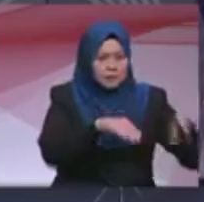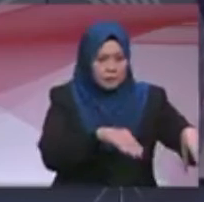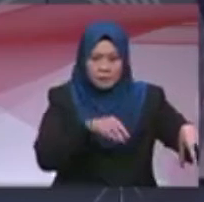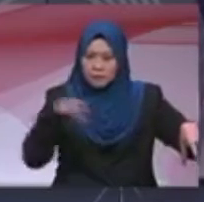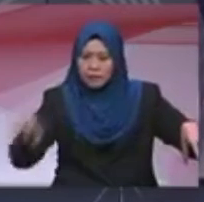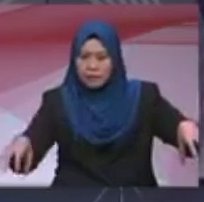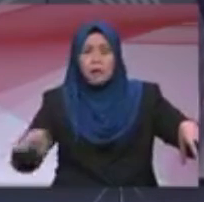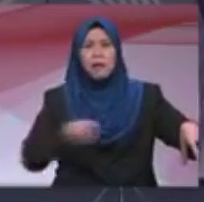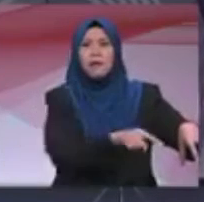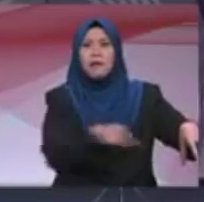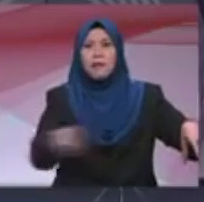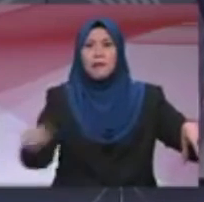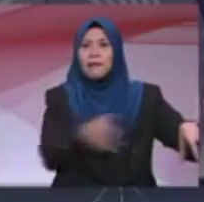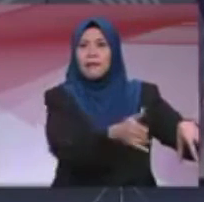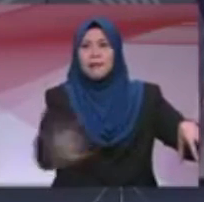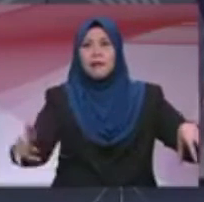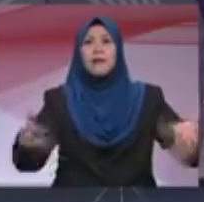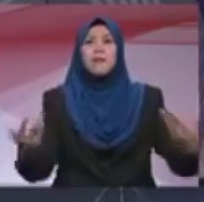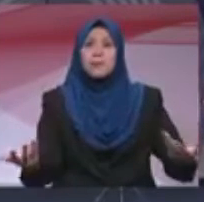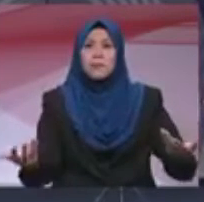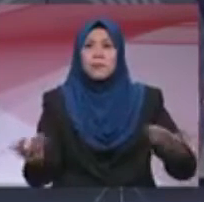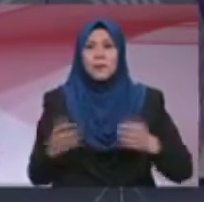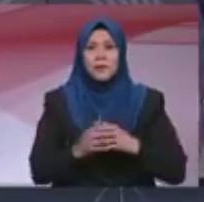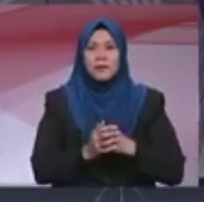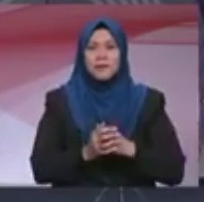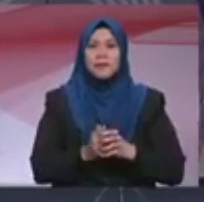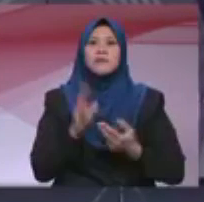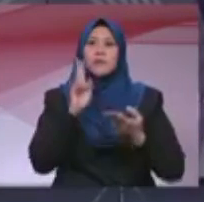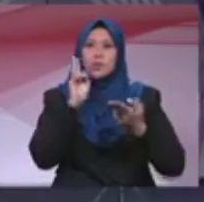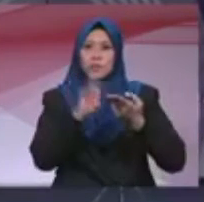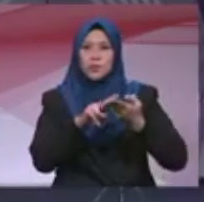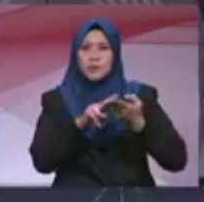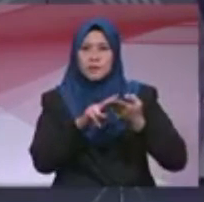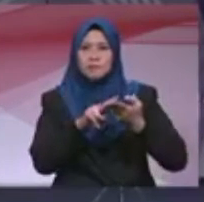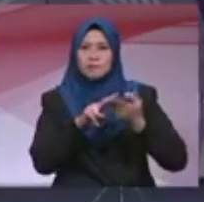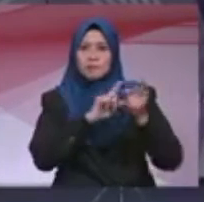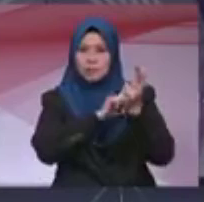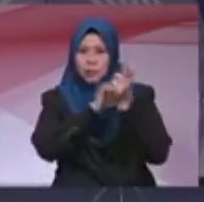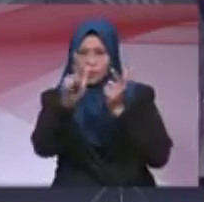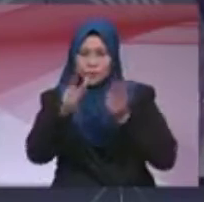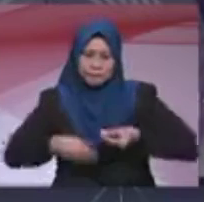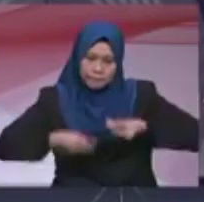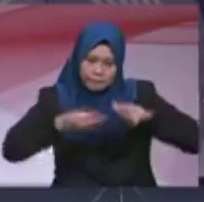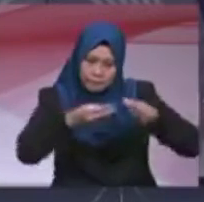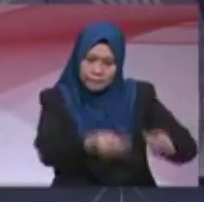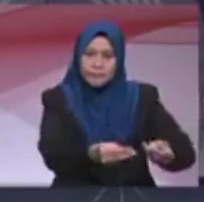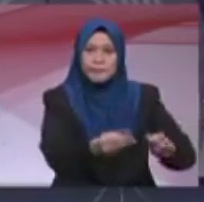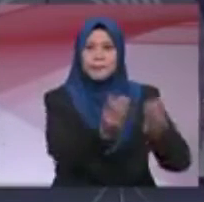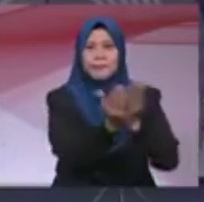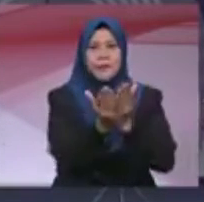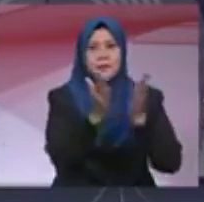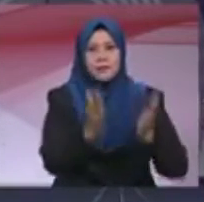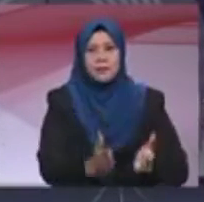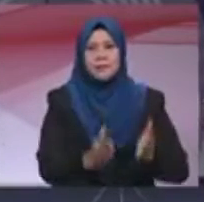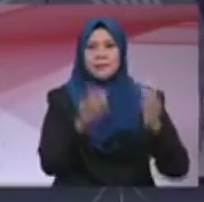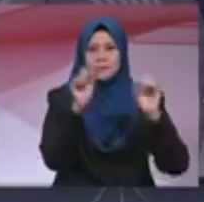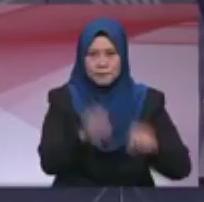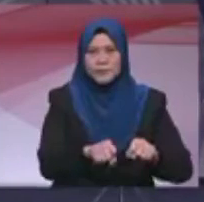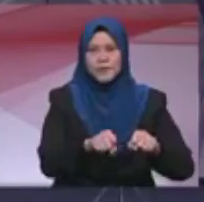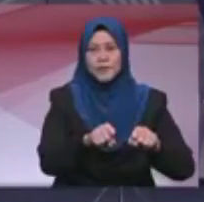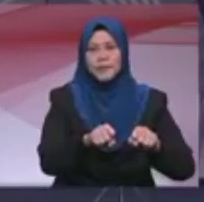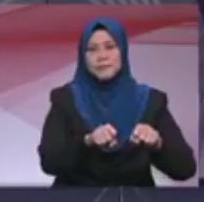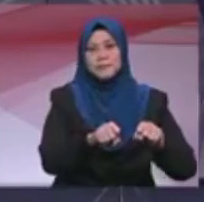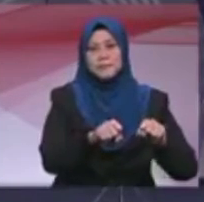PKP? Kita akan diberikan surat kebenaran khas kepada murid ini bagi membolehkan